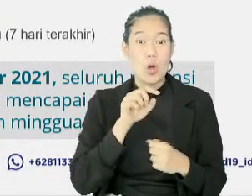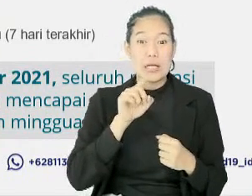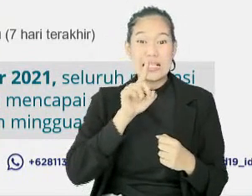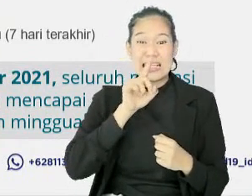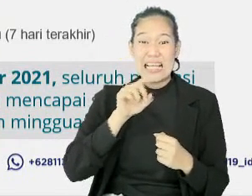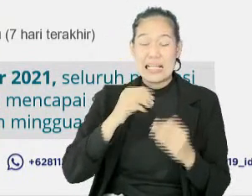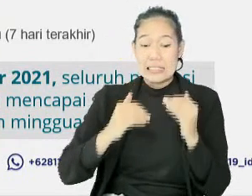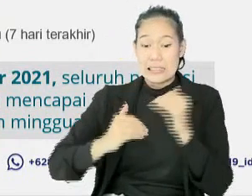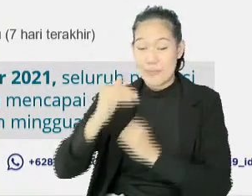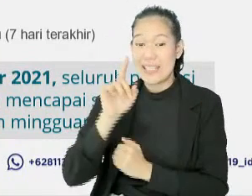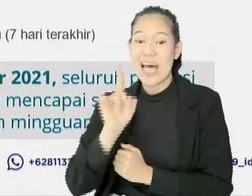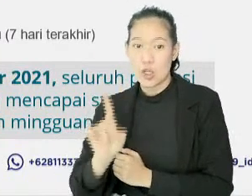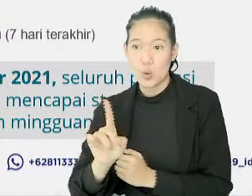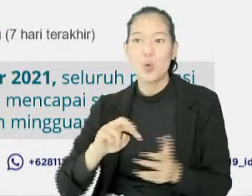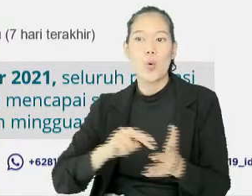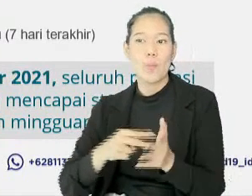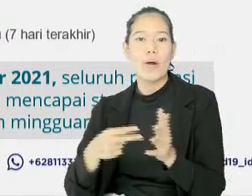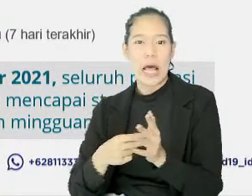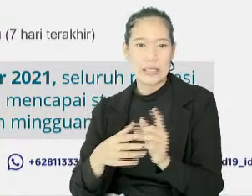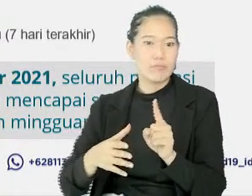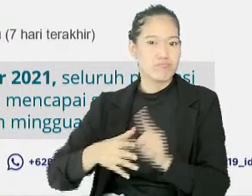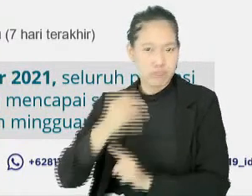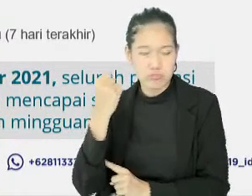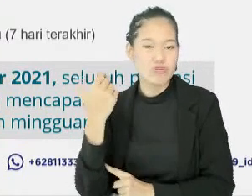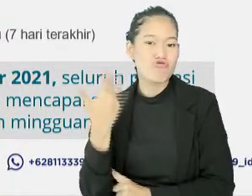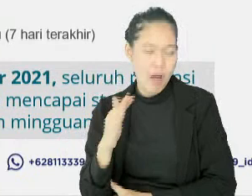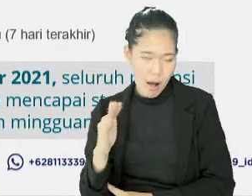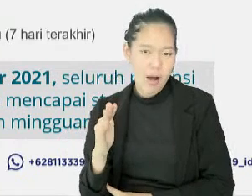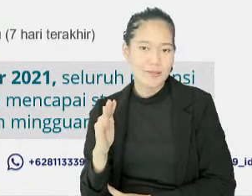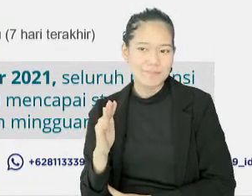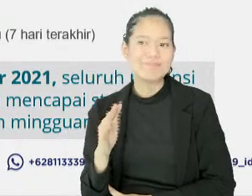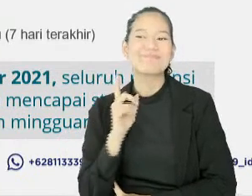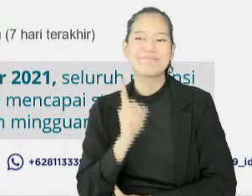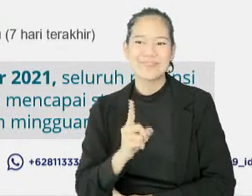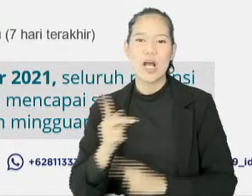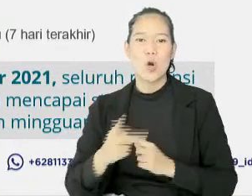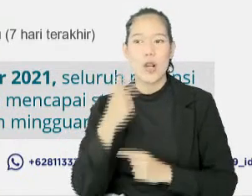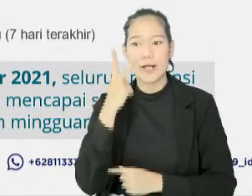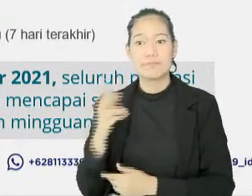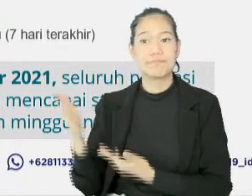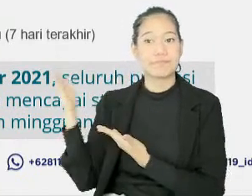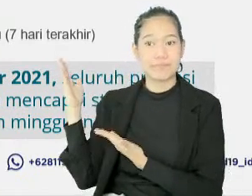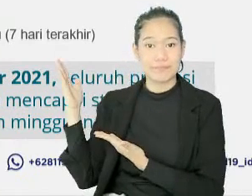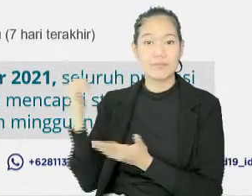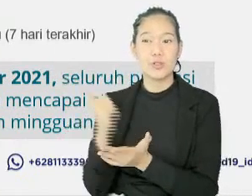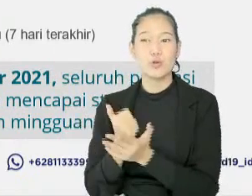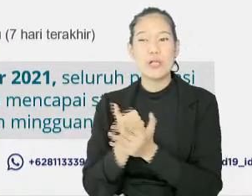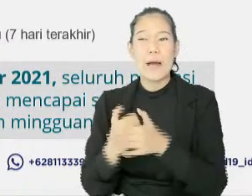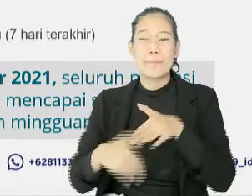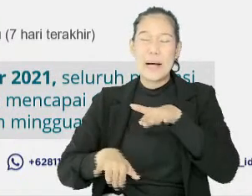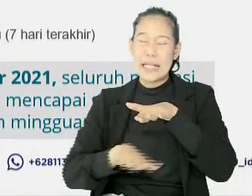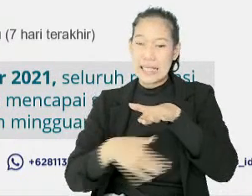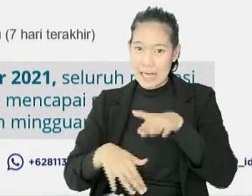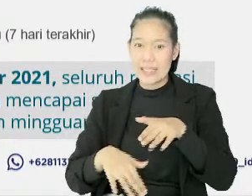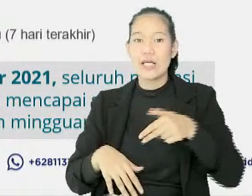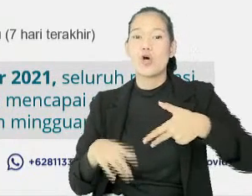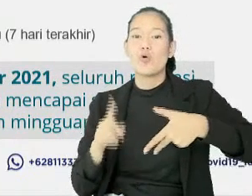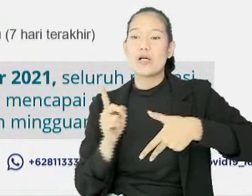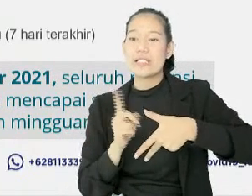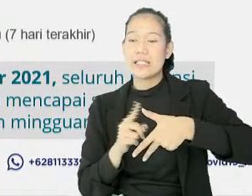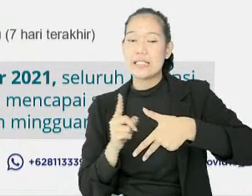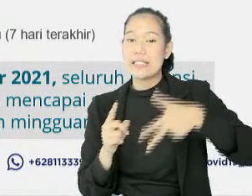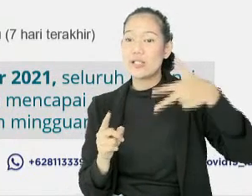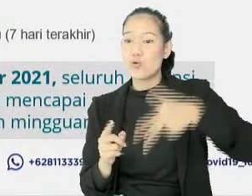dari satu berarti kan ini sudah mencapai standarnya Who gitu ya Dan kalau kita lihat disini sebenarnya paling rendah pun di Sulawesi Barat